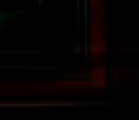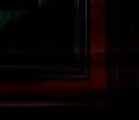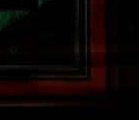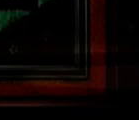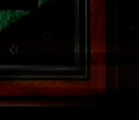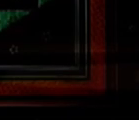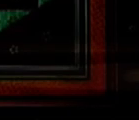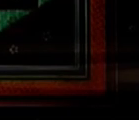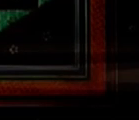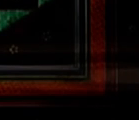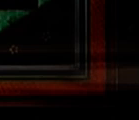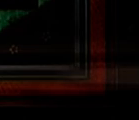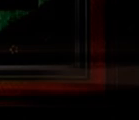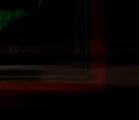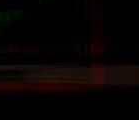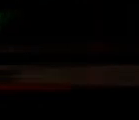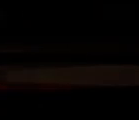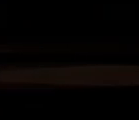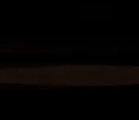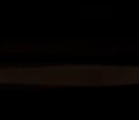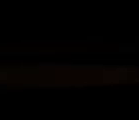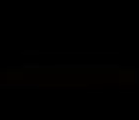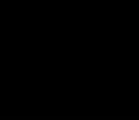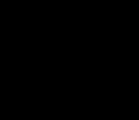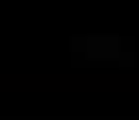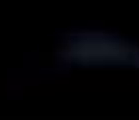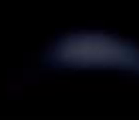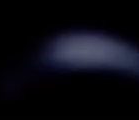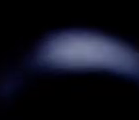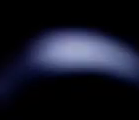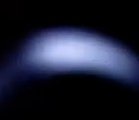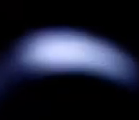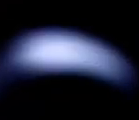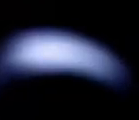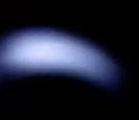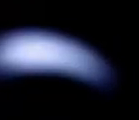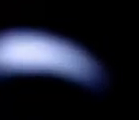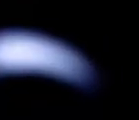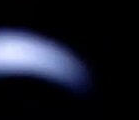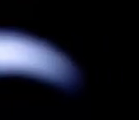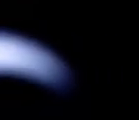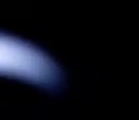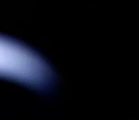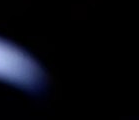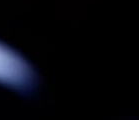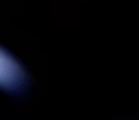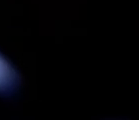ey bedard naylay kim ko'ngil dardini bilmaysan.